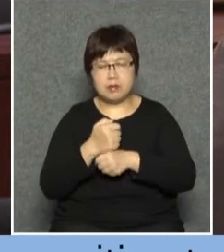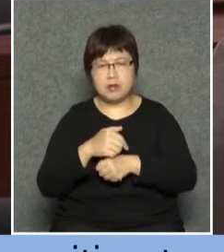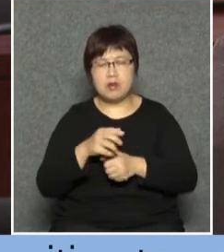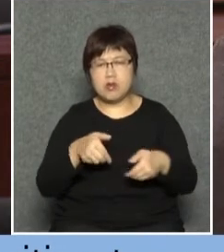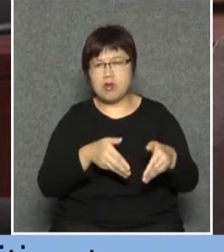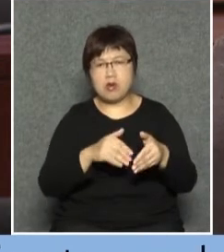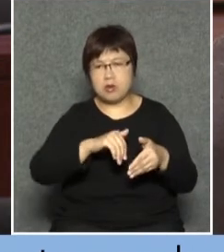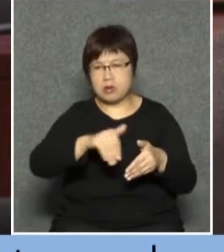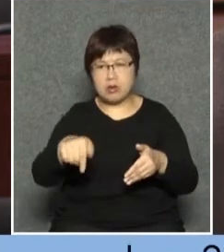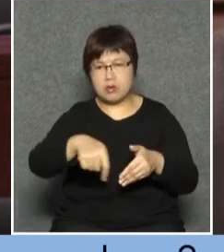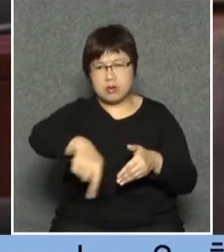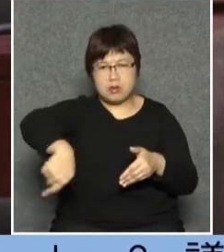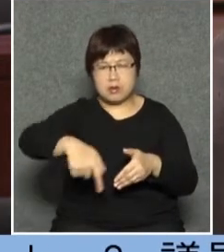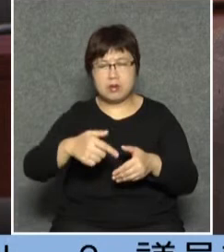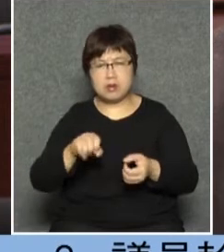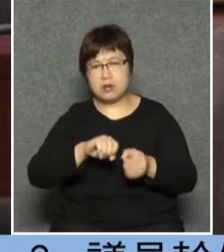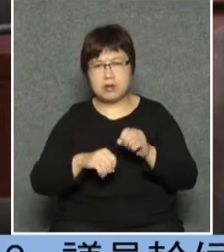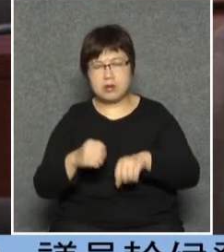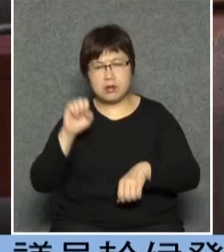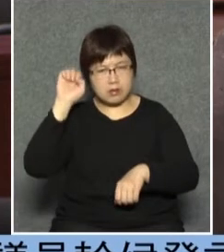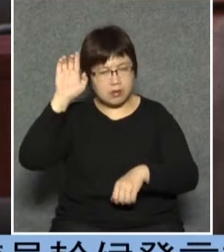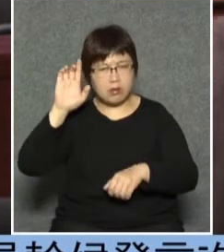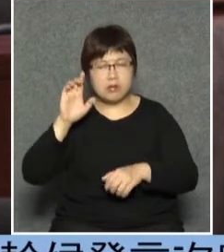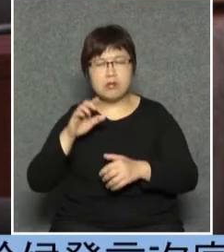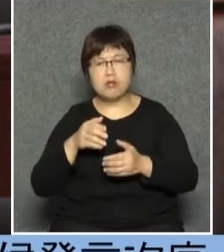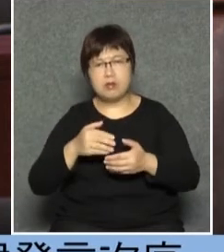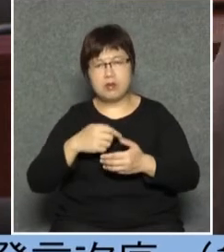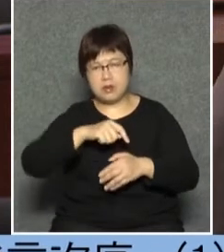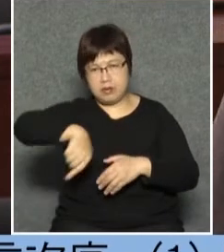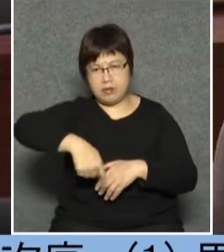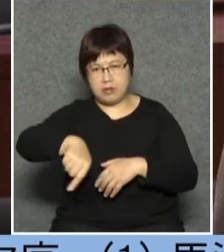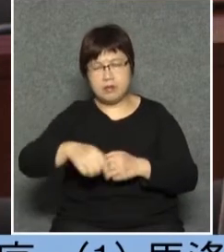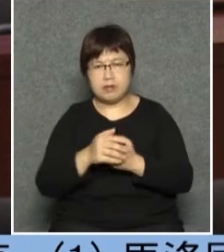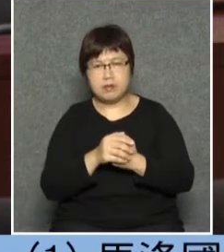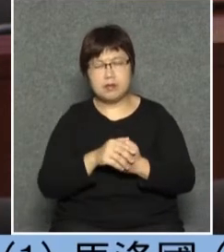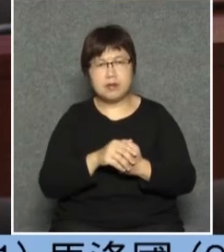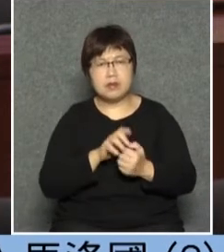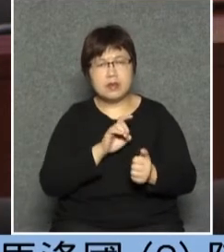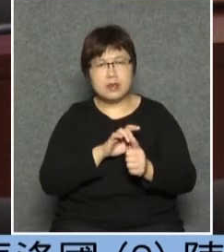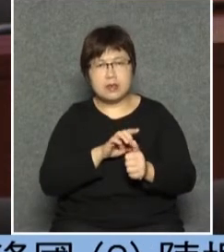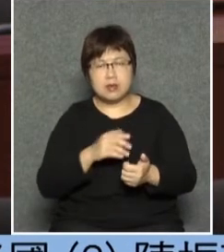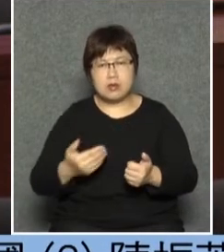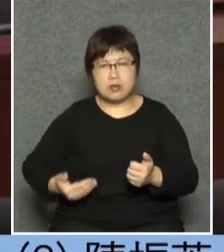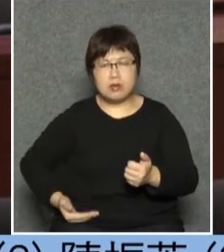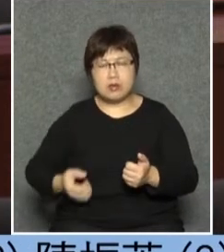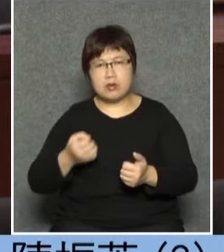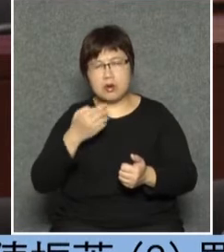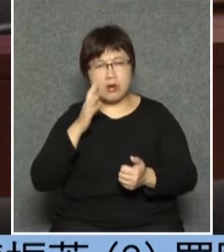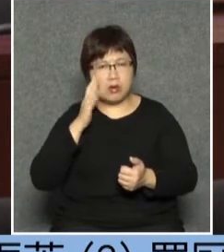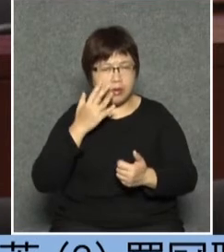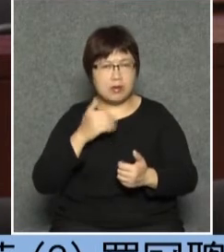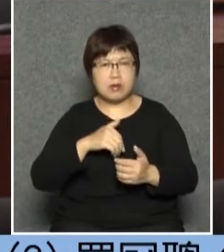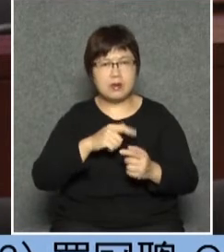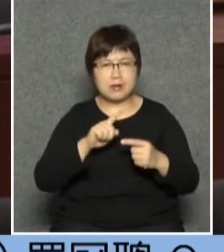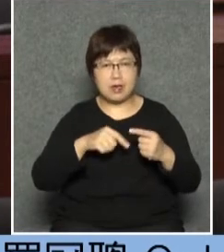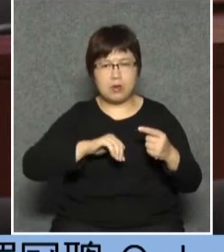的創科園，還要想想怎樣利用粵港澳大灣區經濟發展產生協同